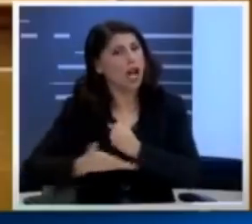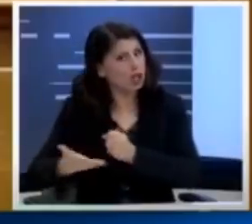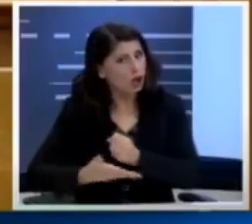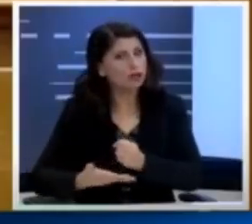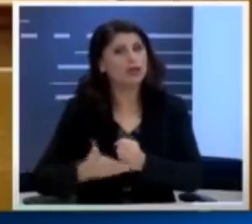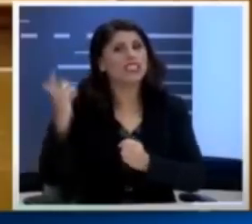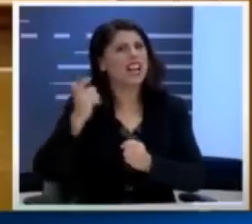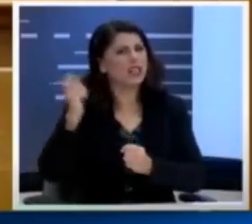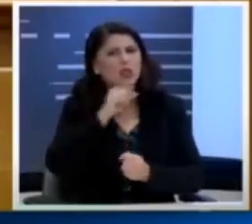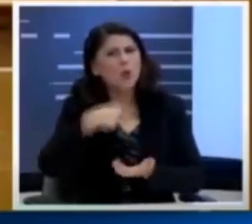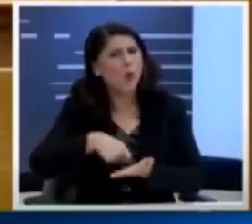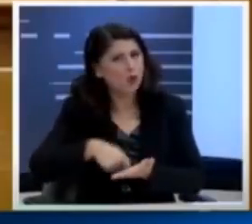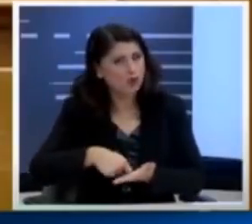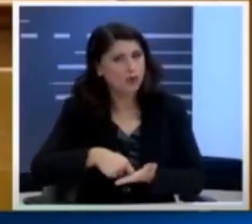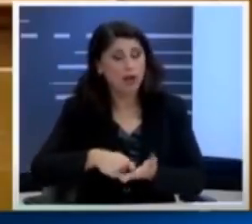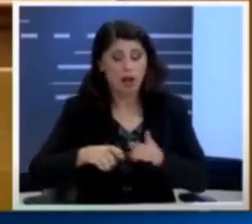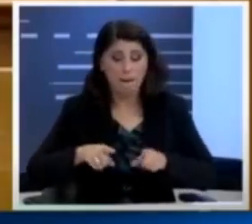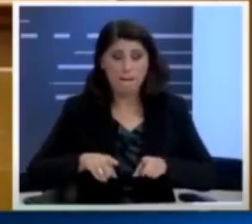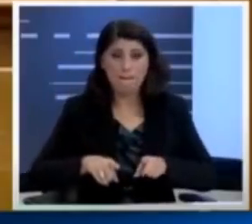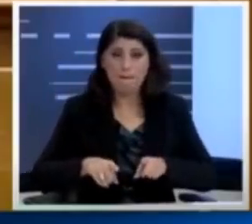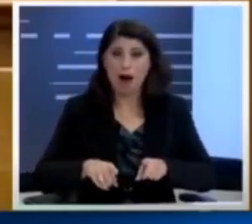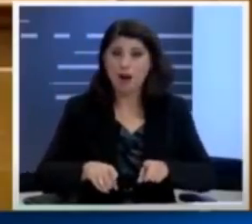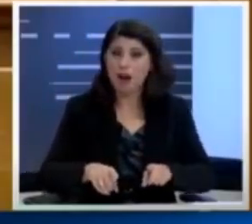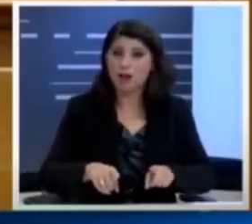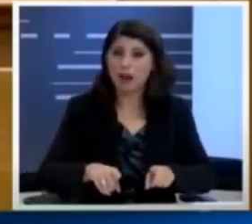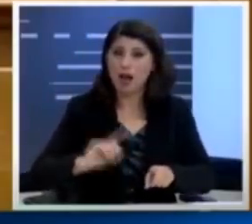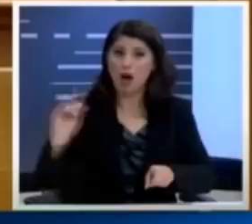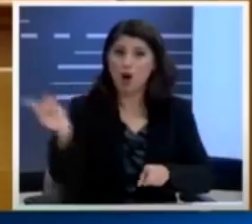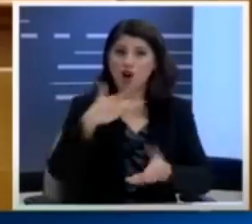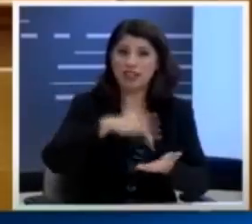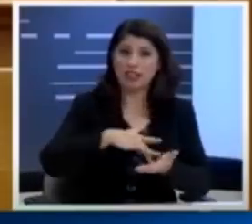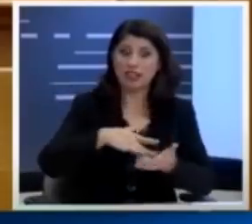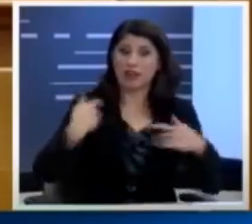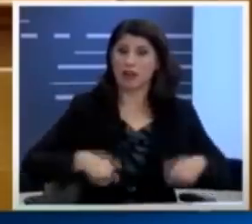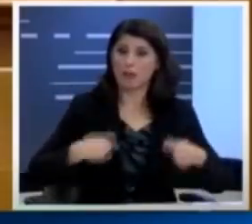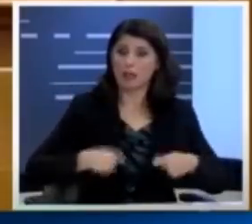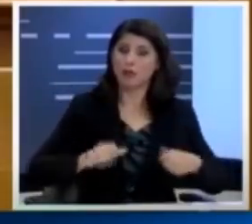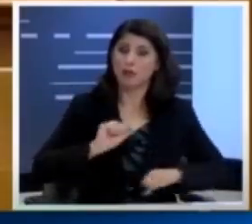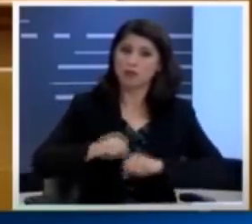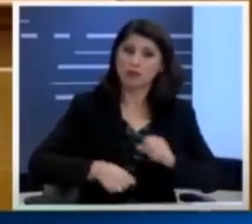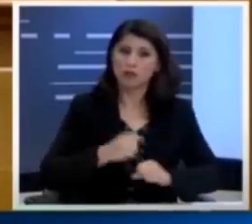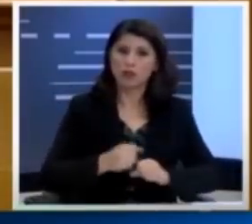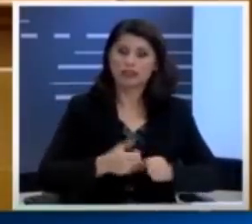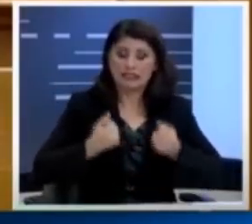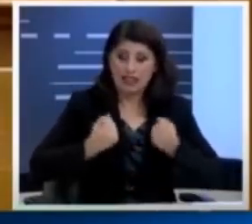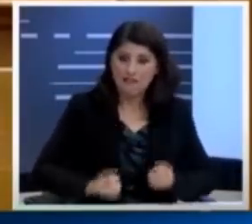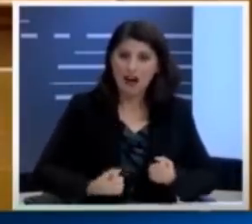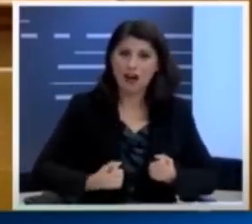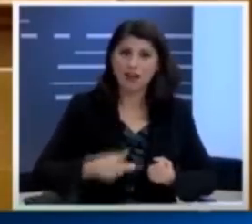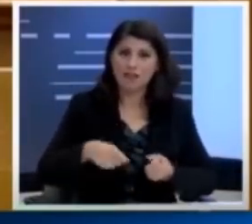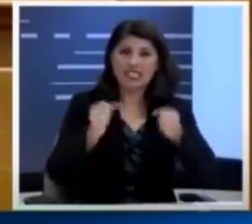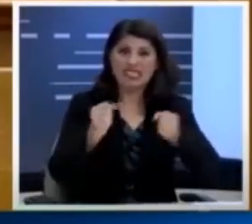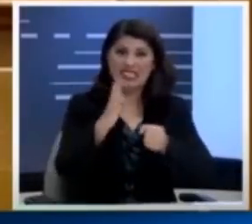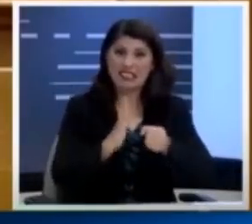αγρότες, σε συνταξιούχους. Παράλληλα, όλα τα κέντρα του καπιταλισμού προσπαθούν να φορτώσουν τα βάρη αυτής